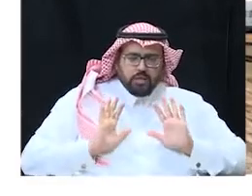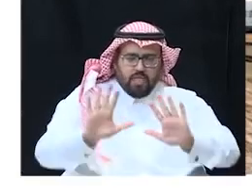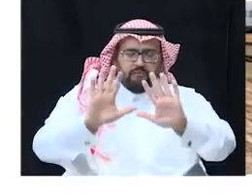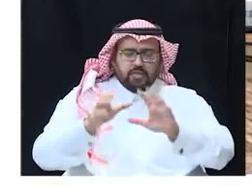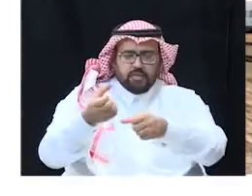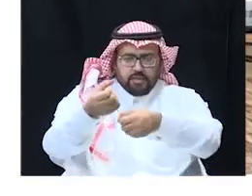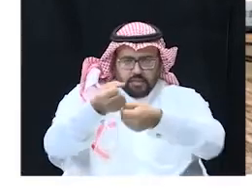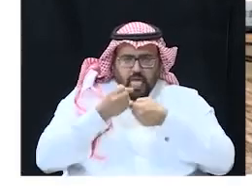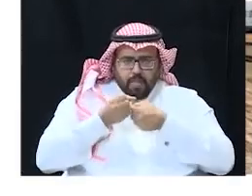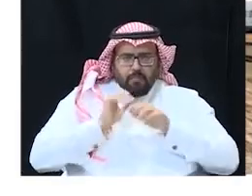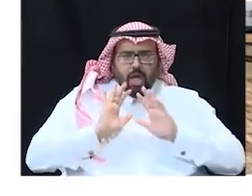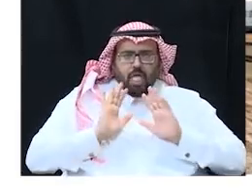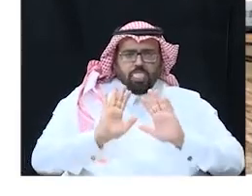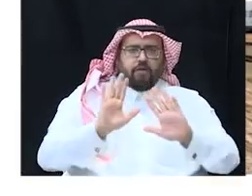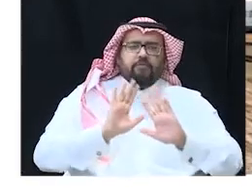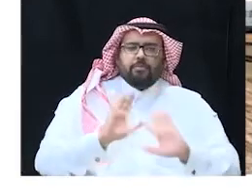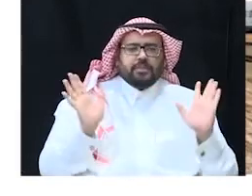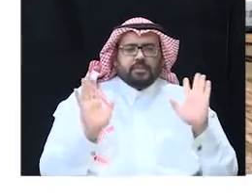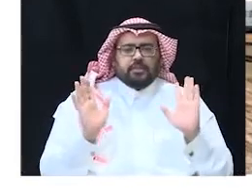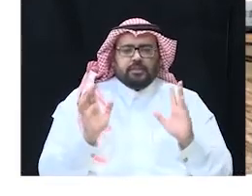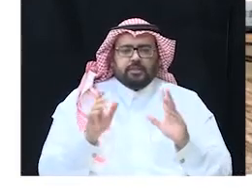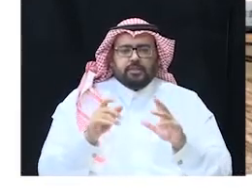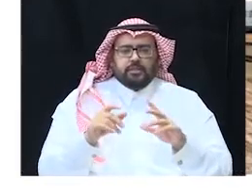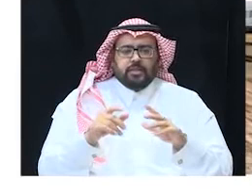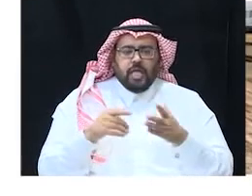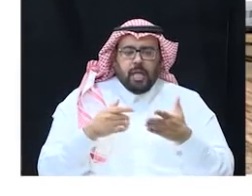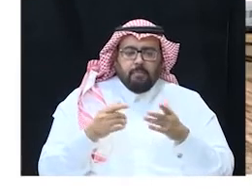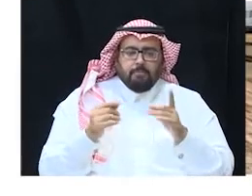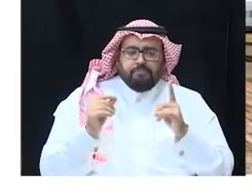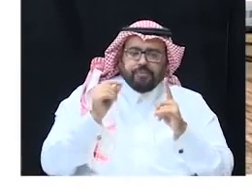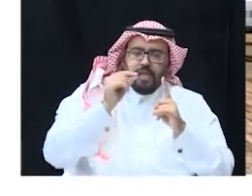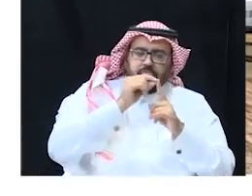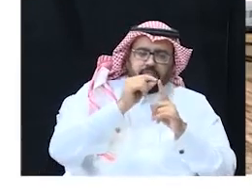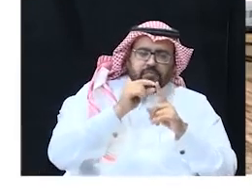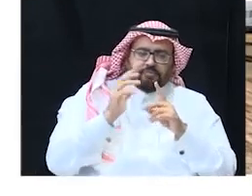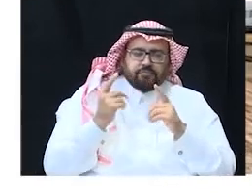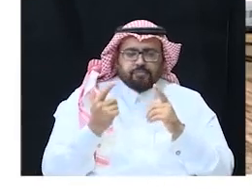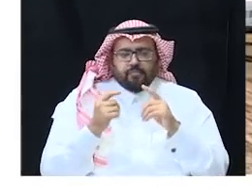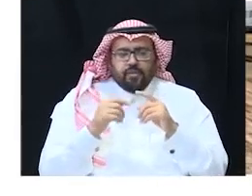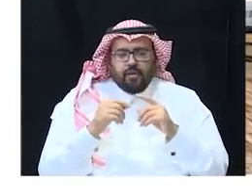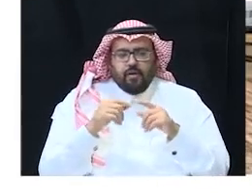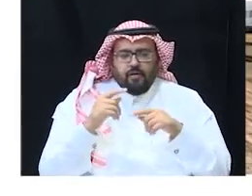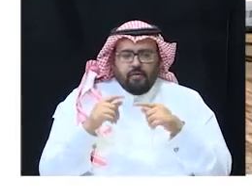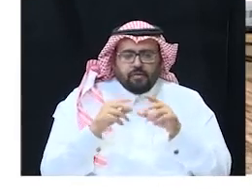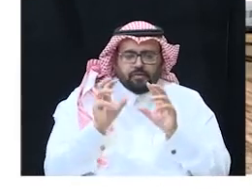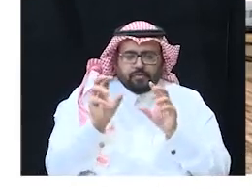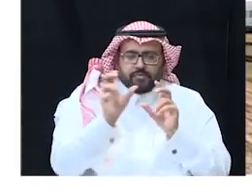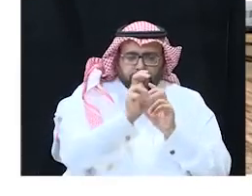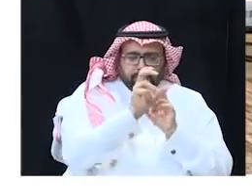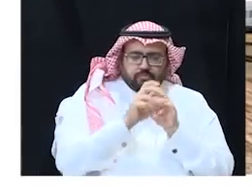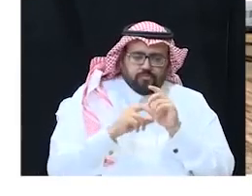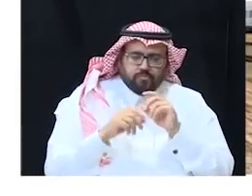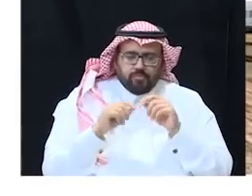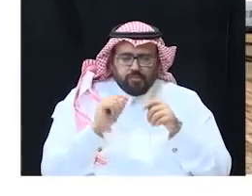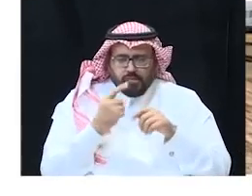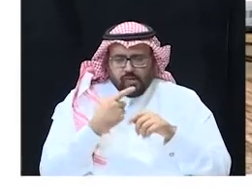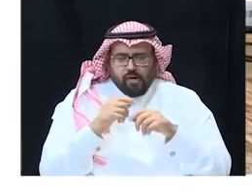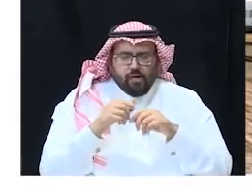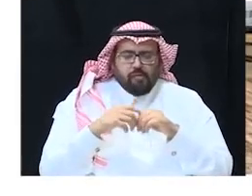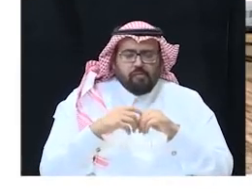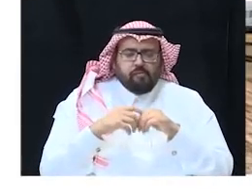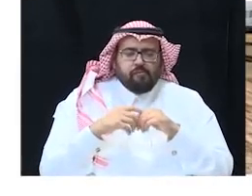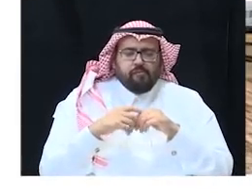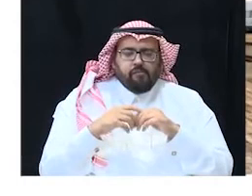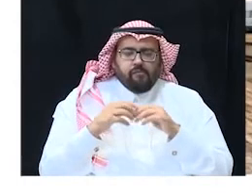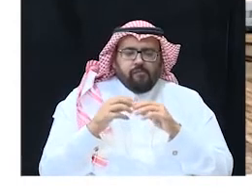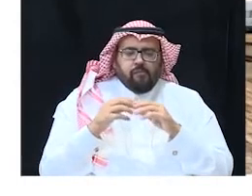سحب أو دفع. طبعا كما عودناكم أن بداية الدرس نتناول المفردات